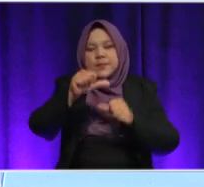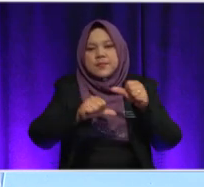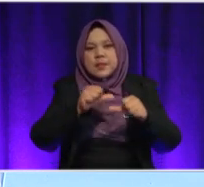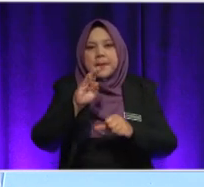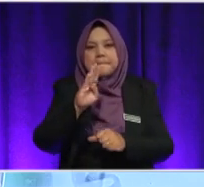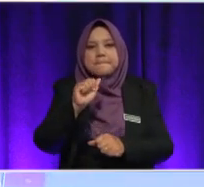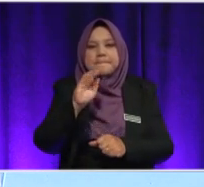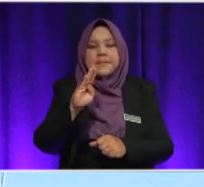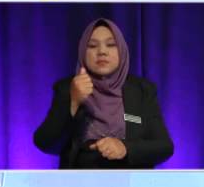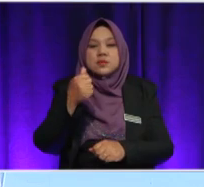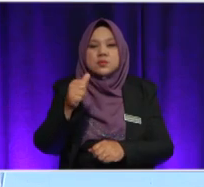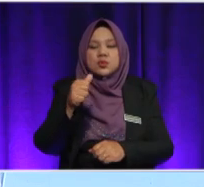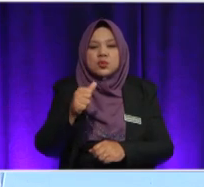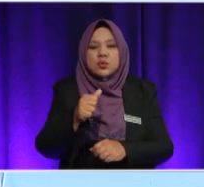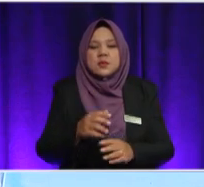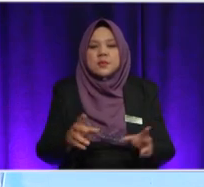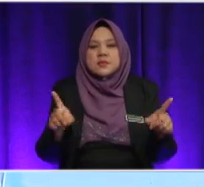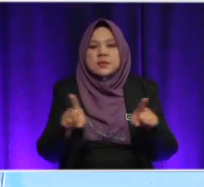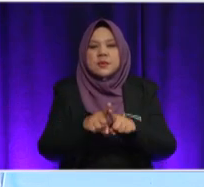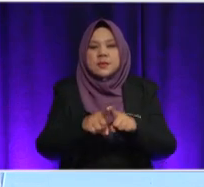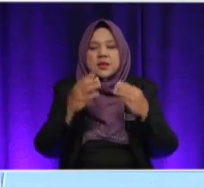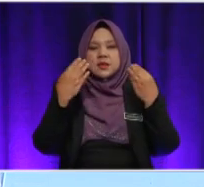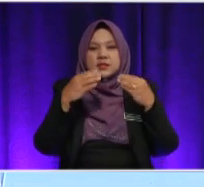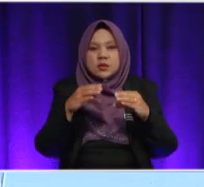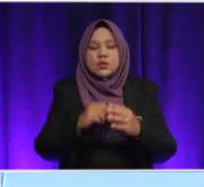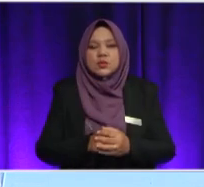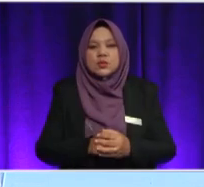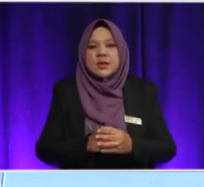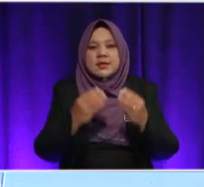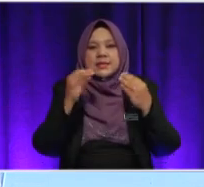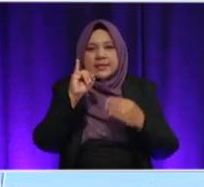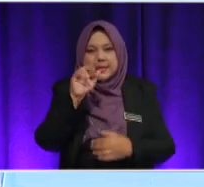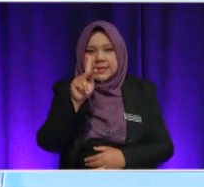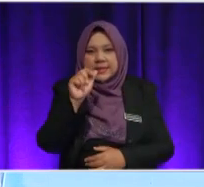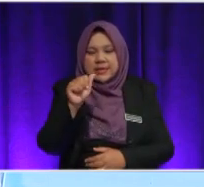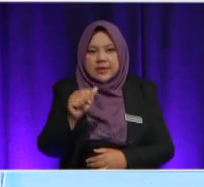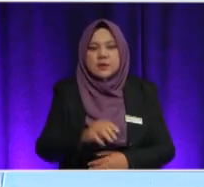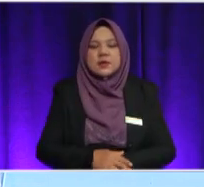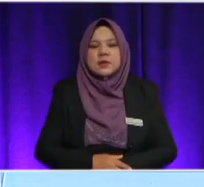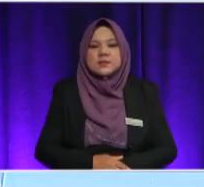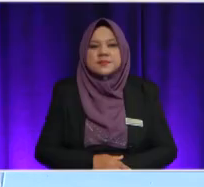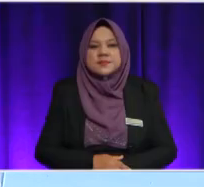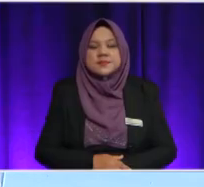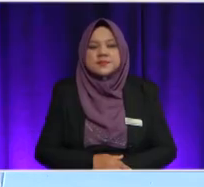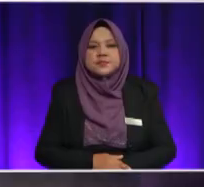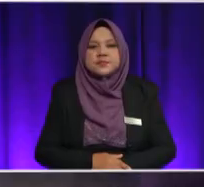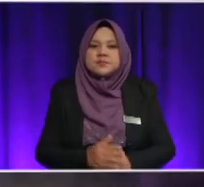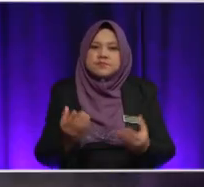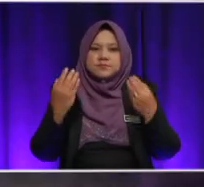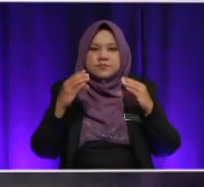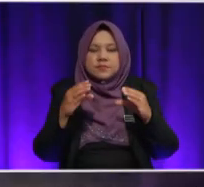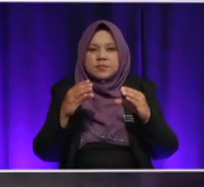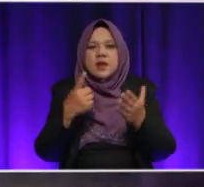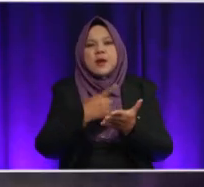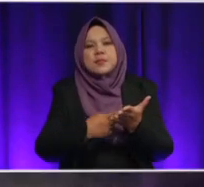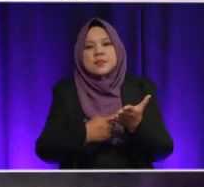bab 10 perubahan dan bersama dengan miracha ego Siti zulika atau lebih menstruasi sampai dengan panggilan cek guika Bella Cikgu di cemen